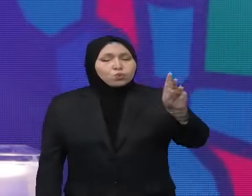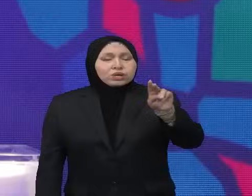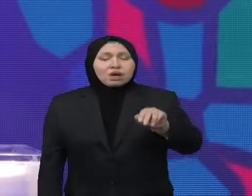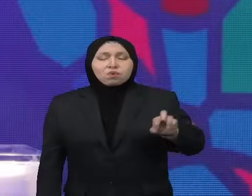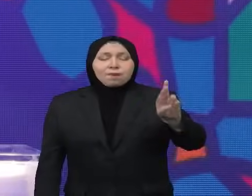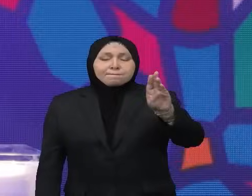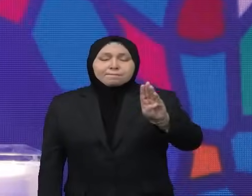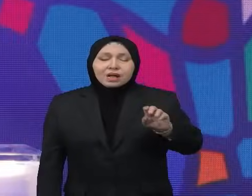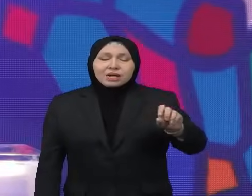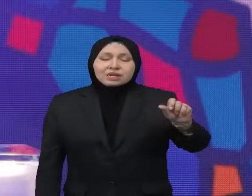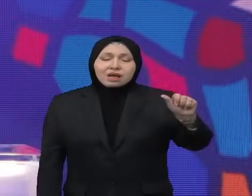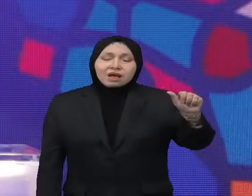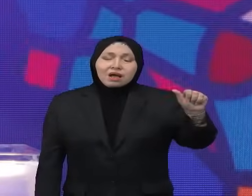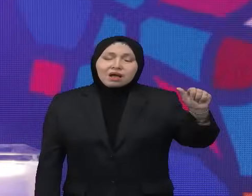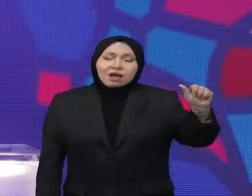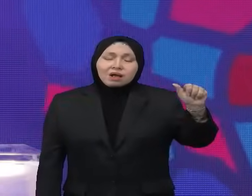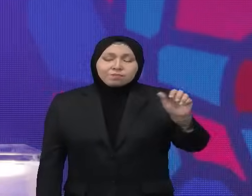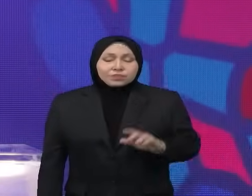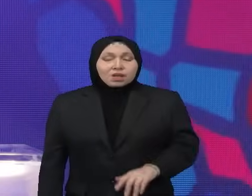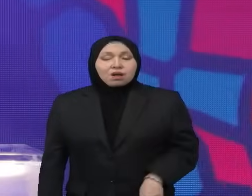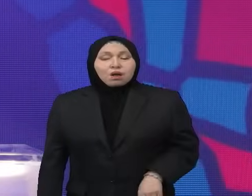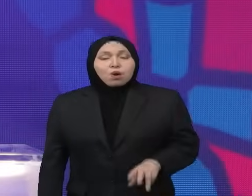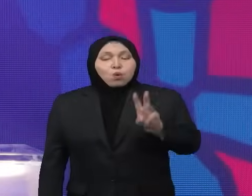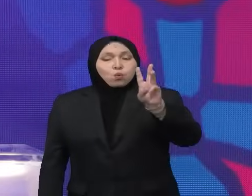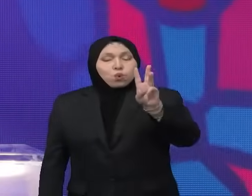يقولون ربنا